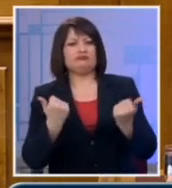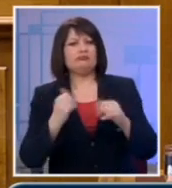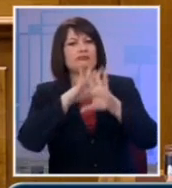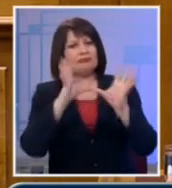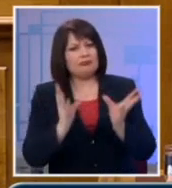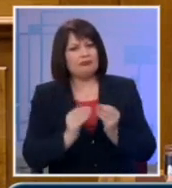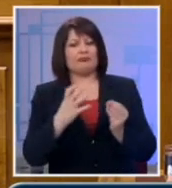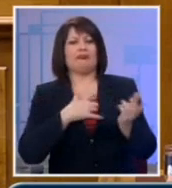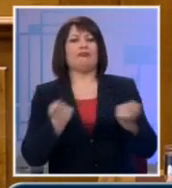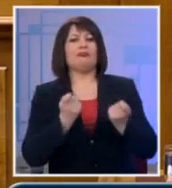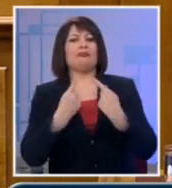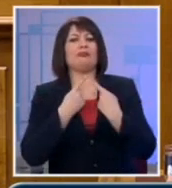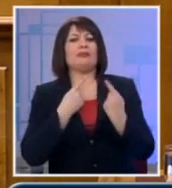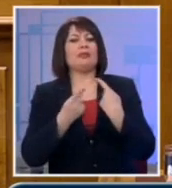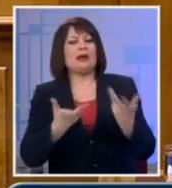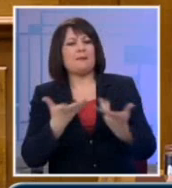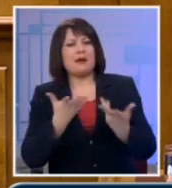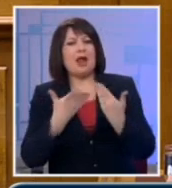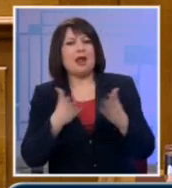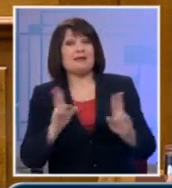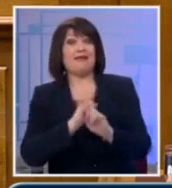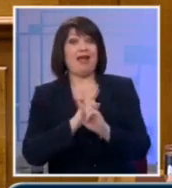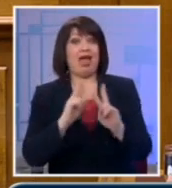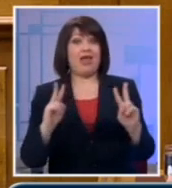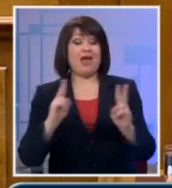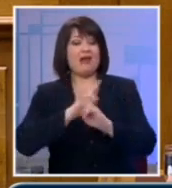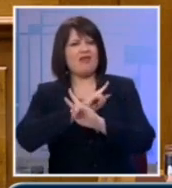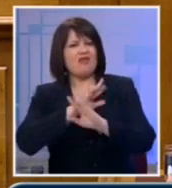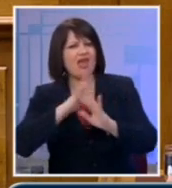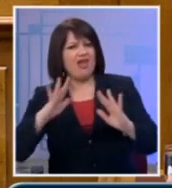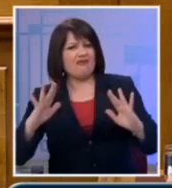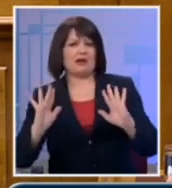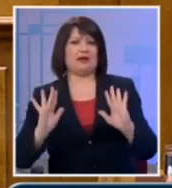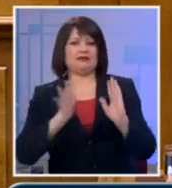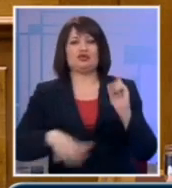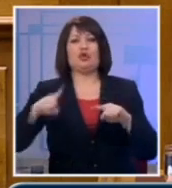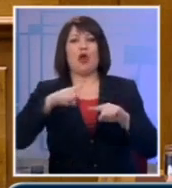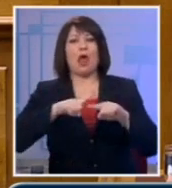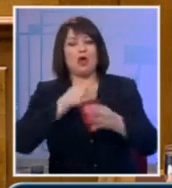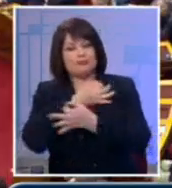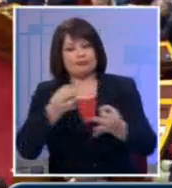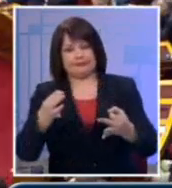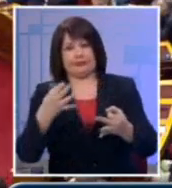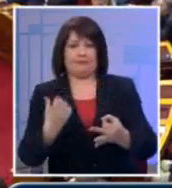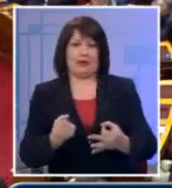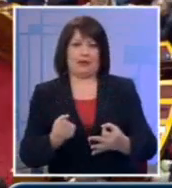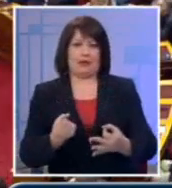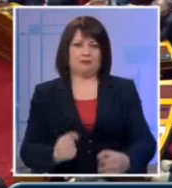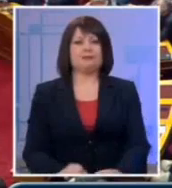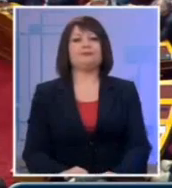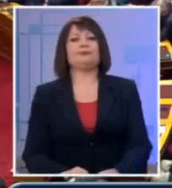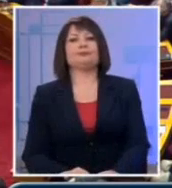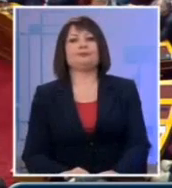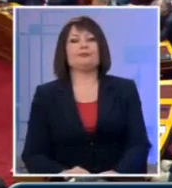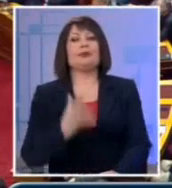στρατηγική διαπραγμάτευσης, ανοιχτή, ξεκάθαρη, διαφανής απέναντι στον ελληνικό λαό. Γι' αυτό και